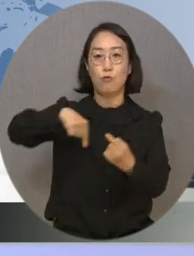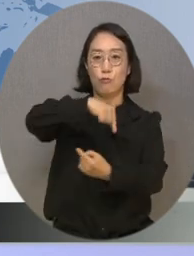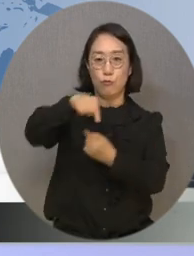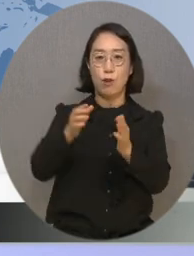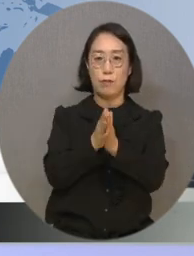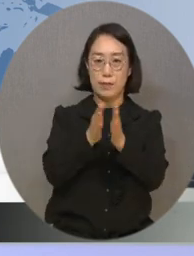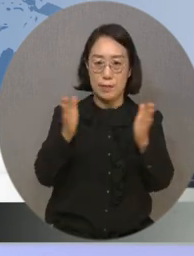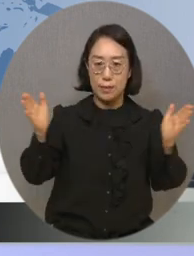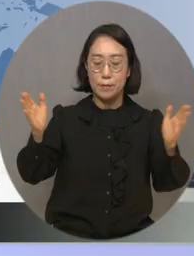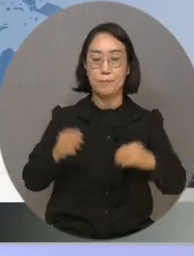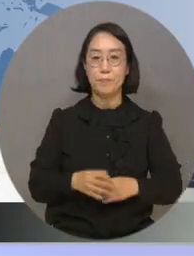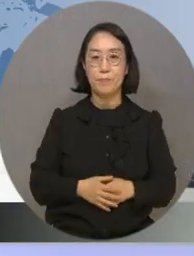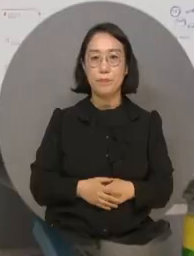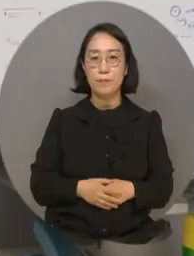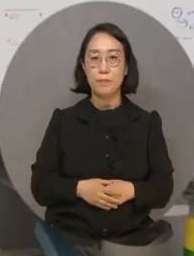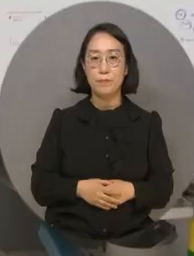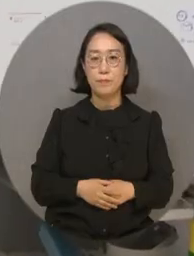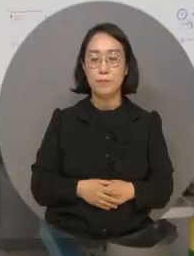시작했다고 밝혔습니다.